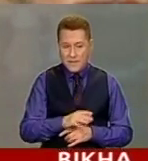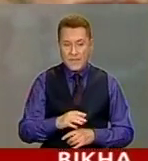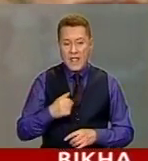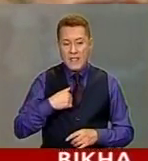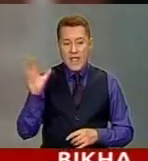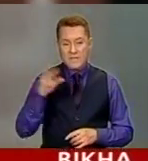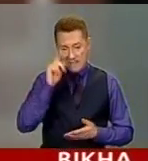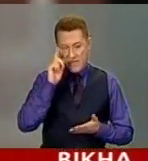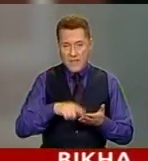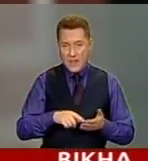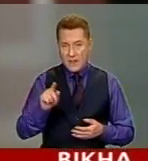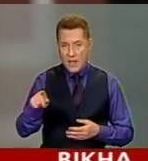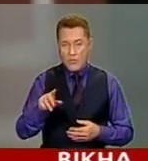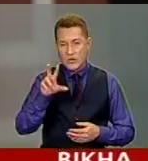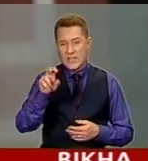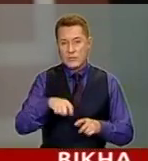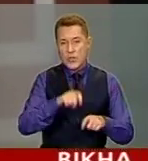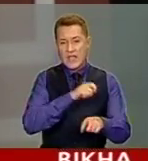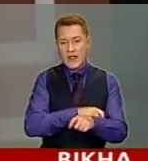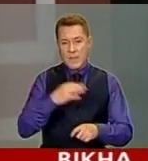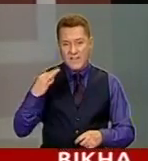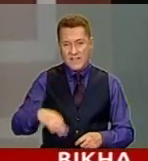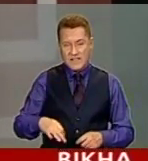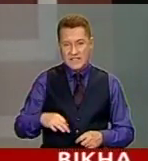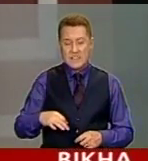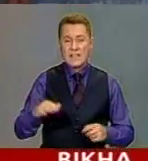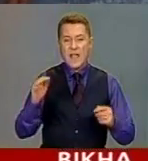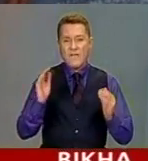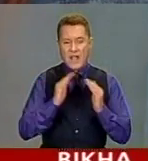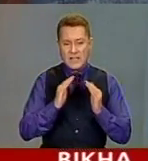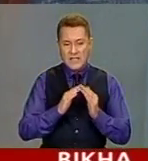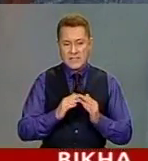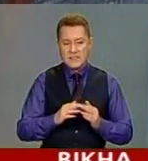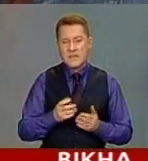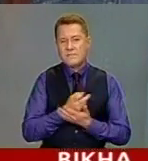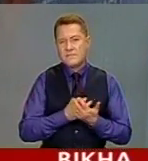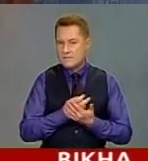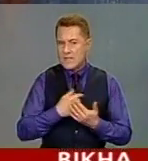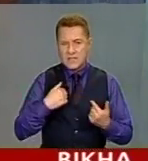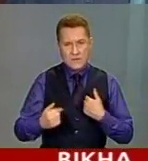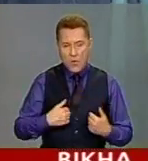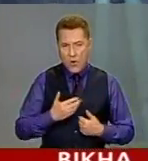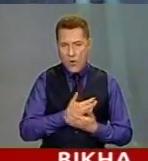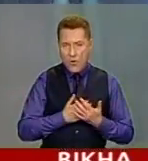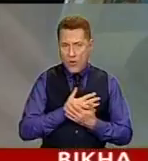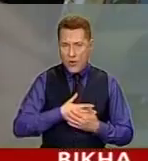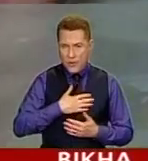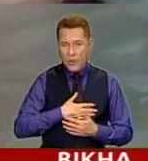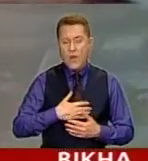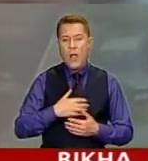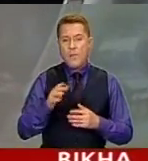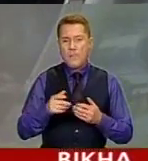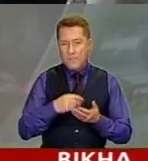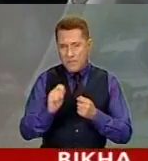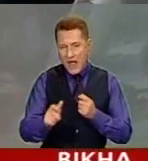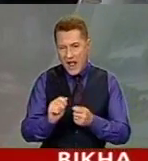все йому вірила. За 300 кілометрів від сина в маленькій хатинці вона й досі не знаходить спокою. Світлана Михайлівна перебирає фотографії,